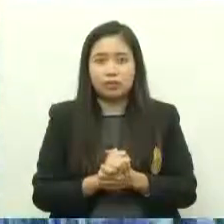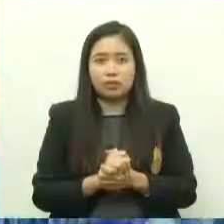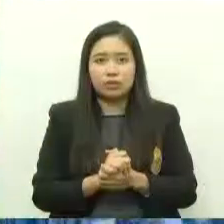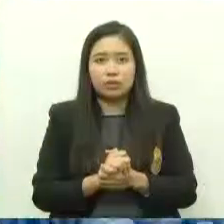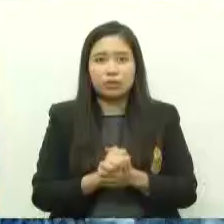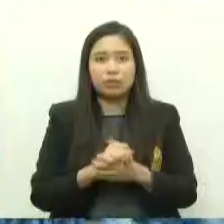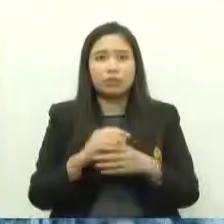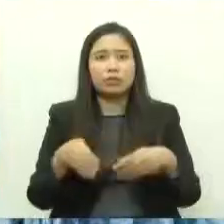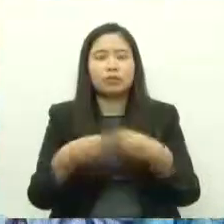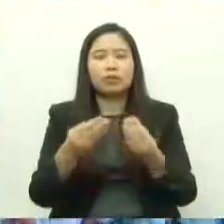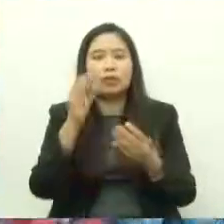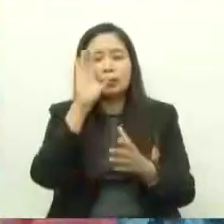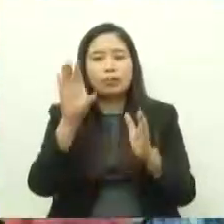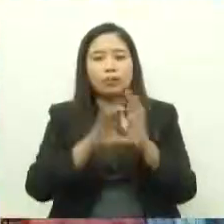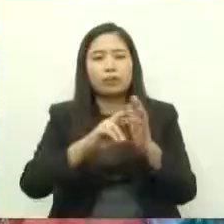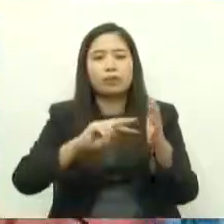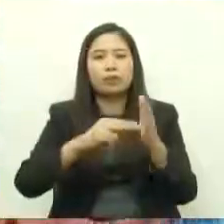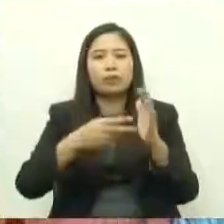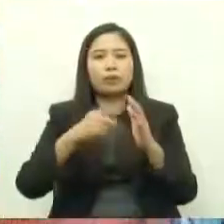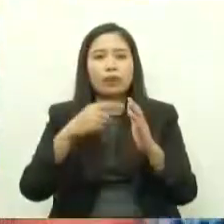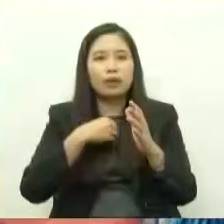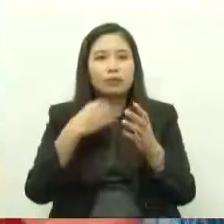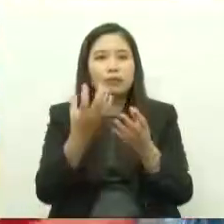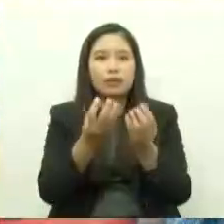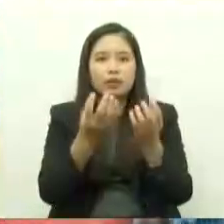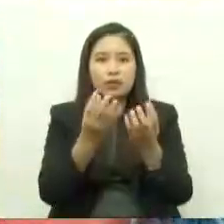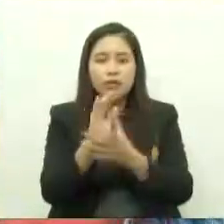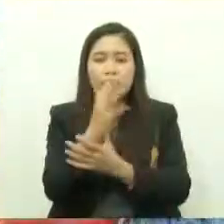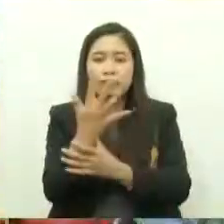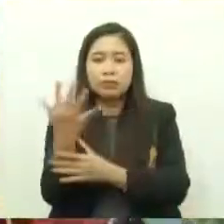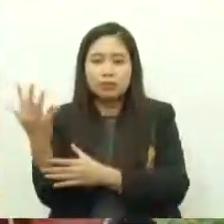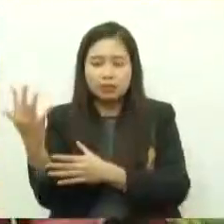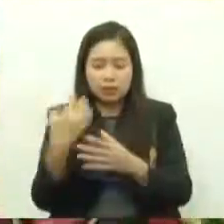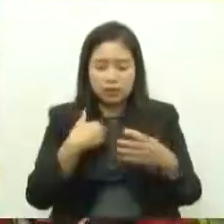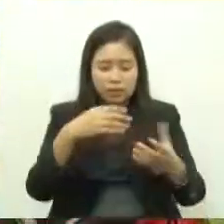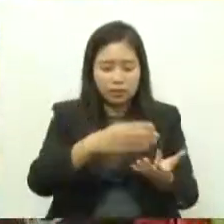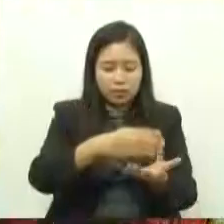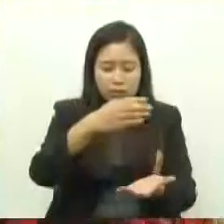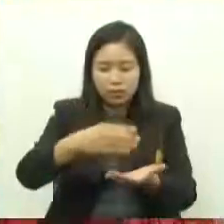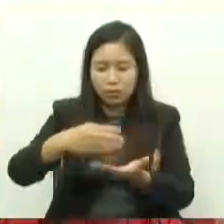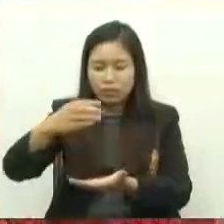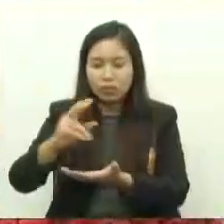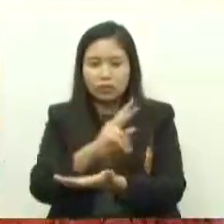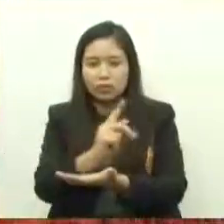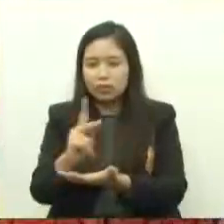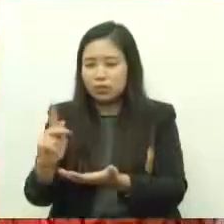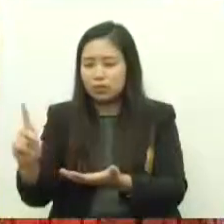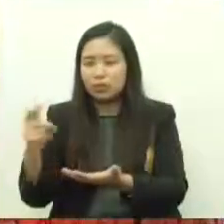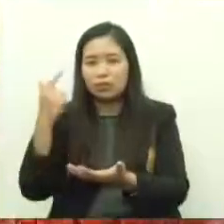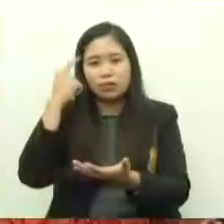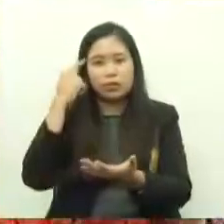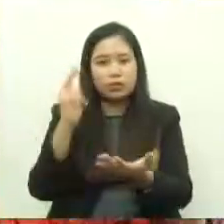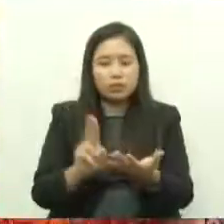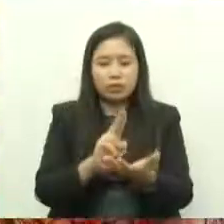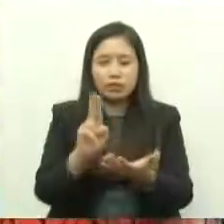ปลูกต้นกระบงเพชรแล้วทีนี้ผมก็เลยคิดว่าผมจะวาดเกี่ยวกับทะเลทราย